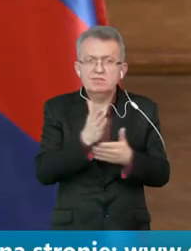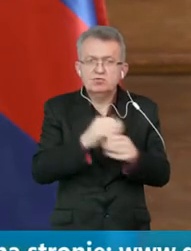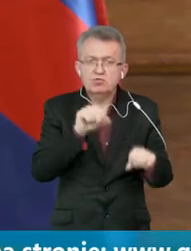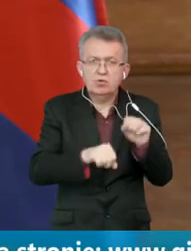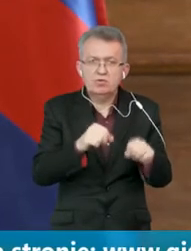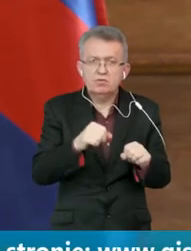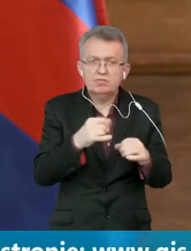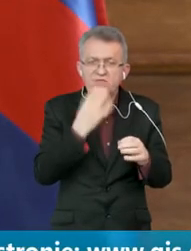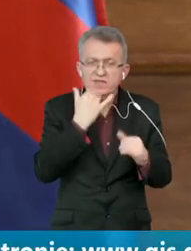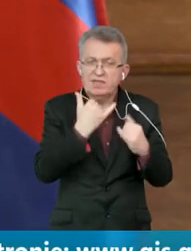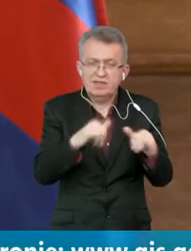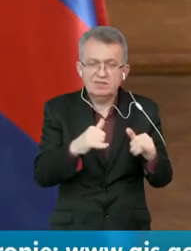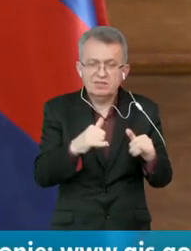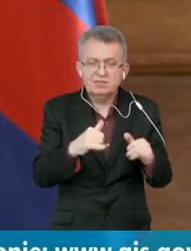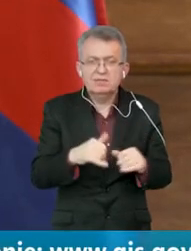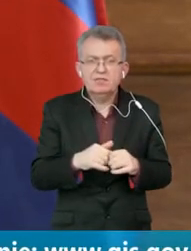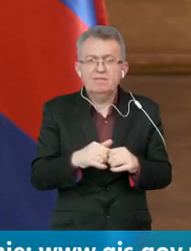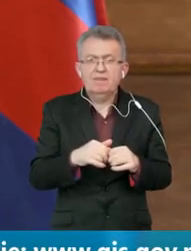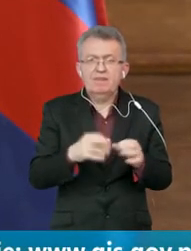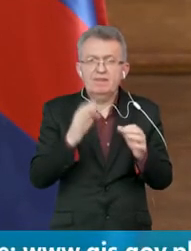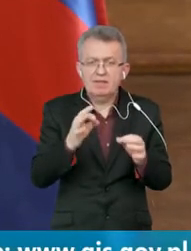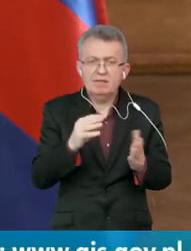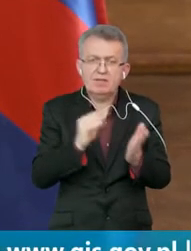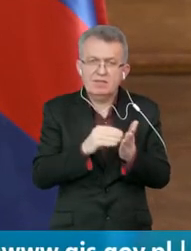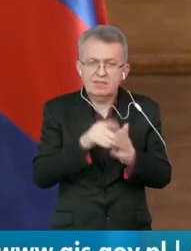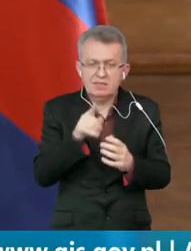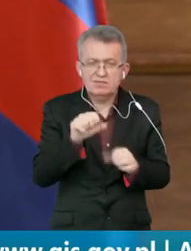sądów administracyjnych. Ta praktyka